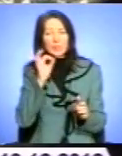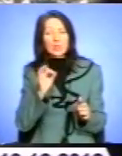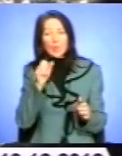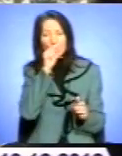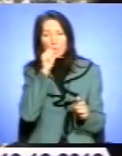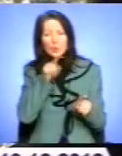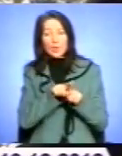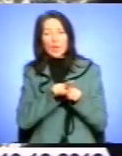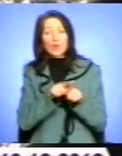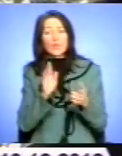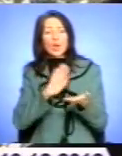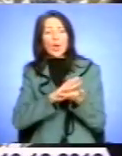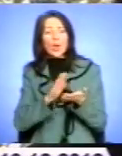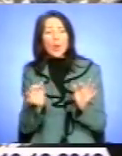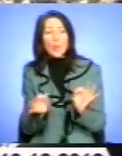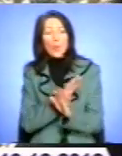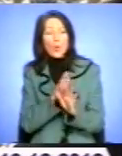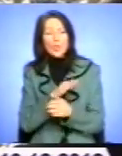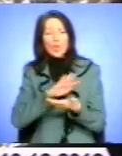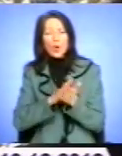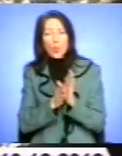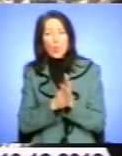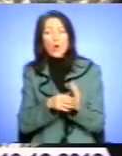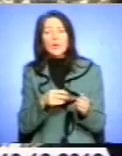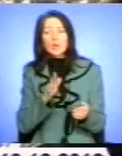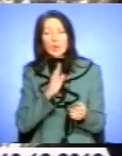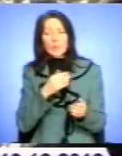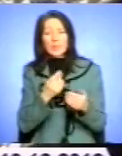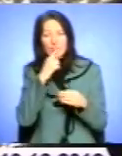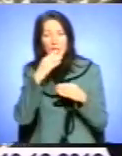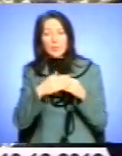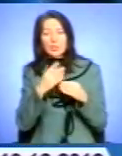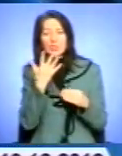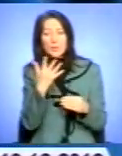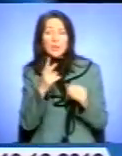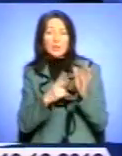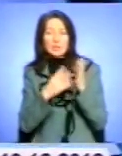характеру погодні умови спостерігатимуться найближчих 5-7 днів.